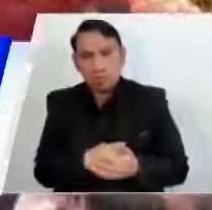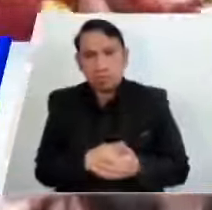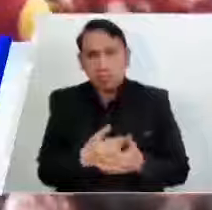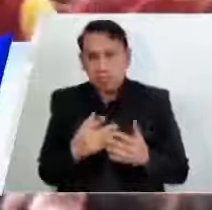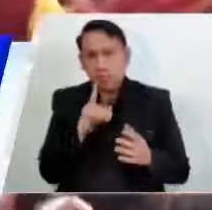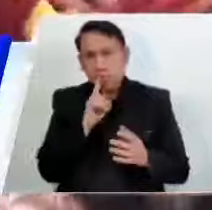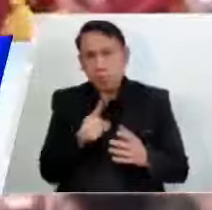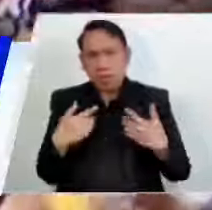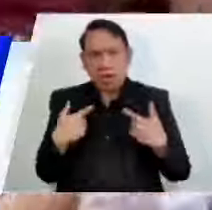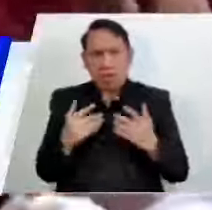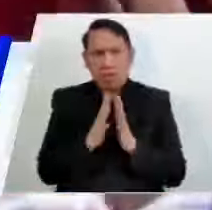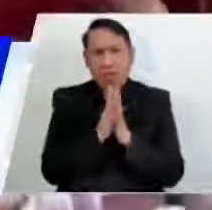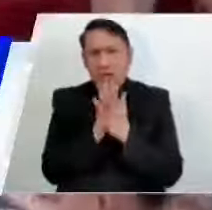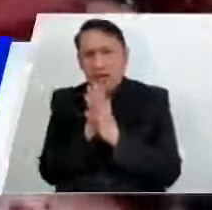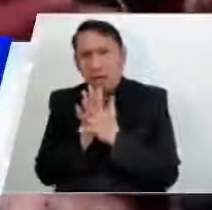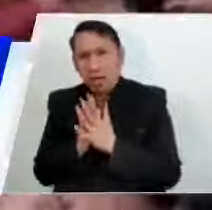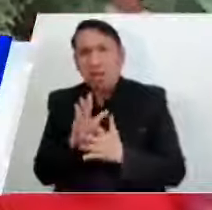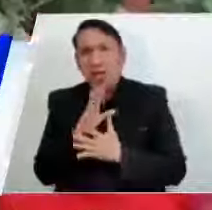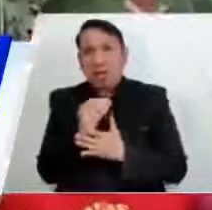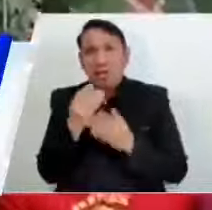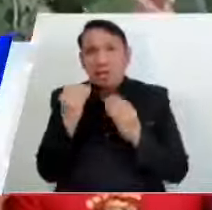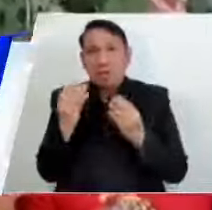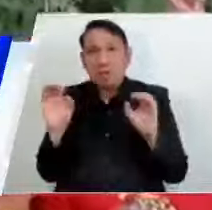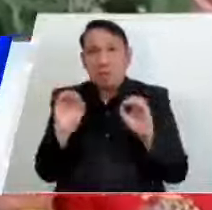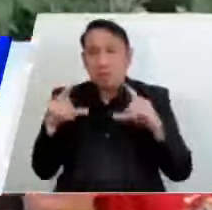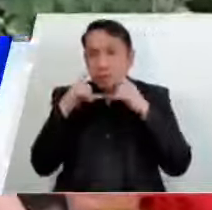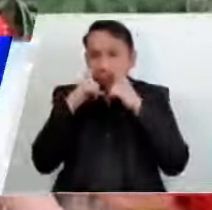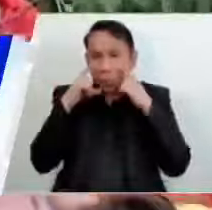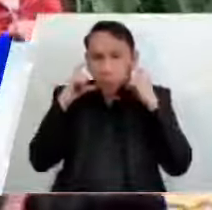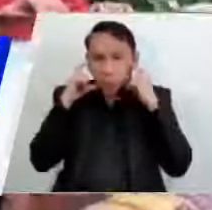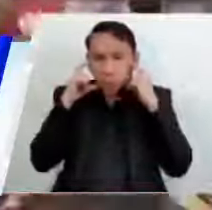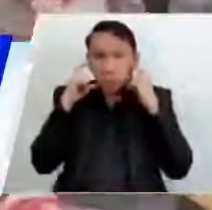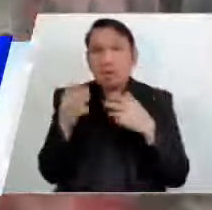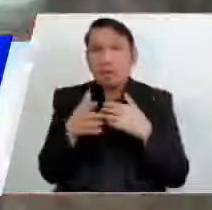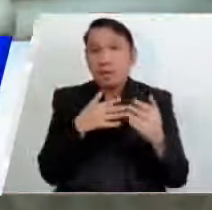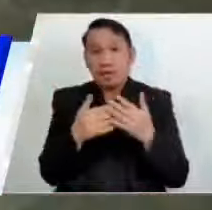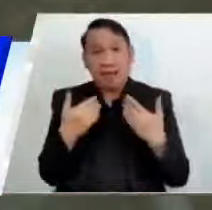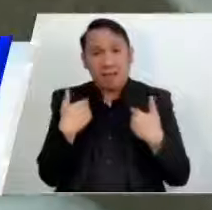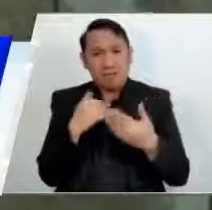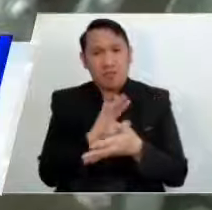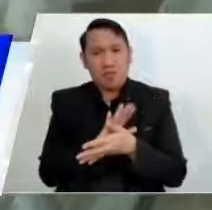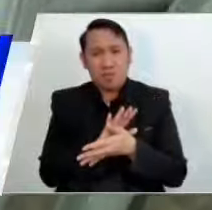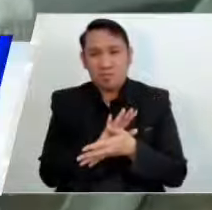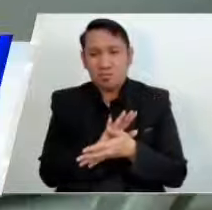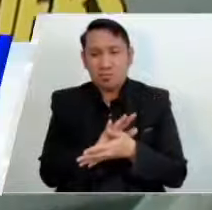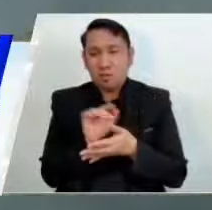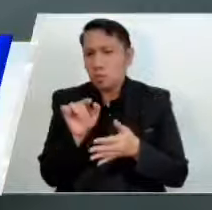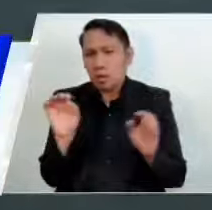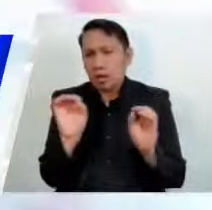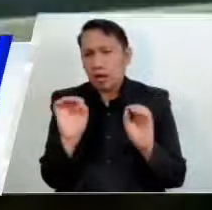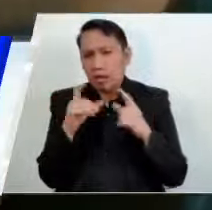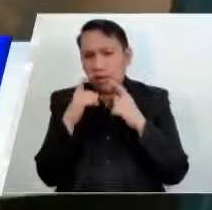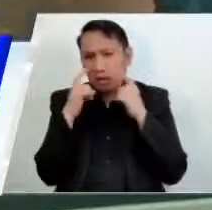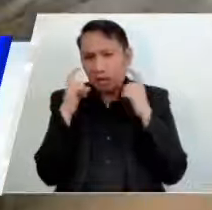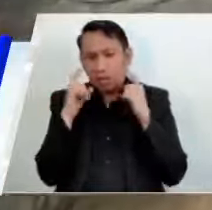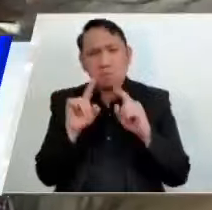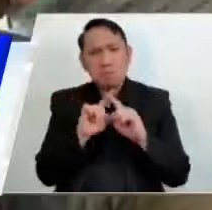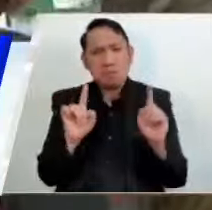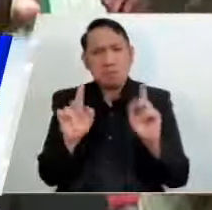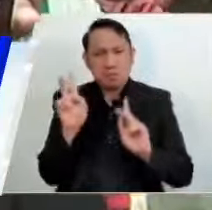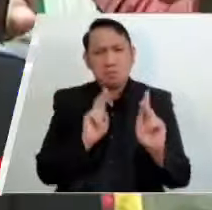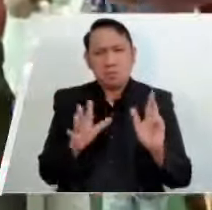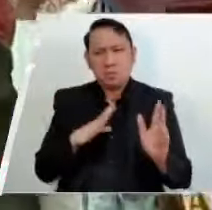at marami ang walang suot na face mask. Kahit na may banta pa rin ang COVID-19, tila hindi naman ito alintana ng ilang deboto.